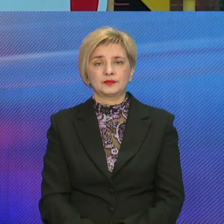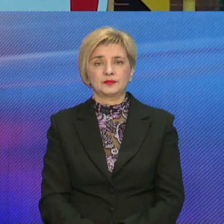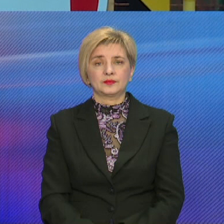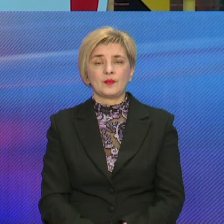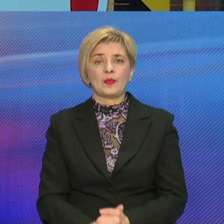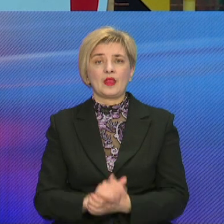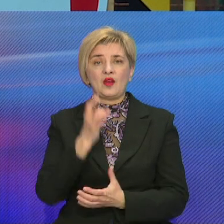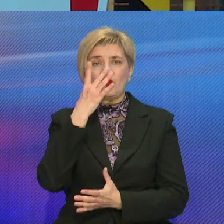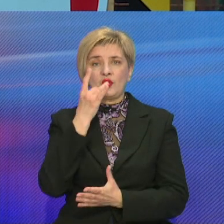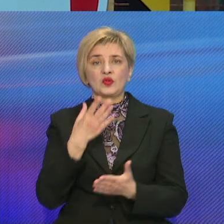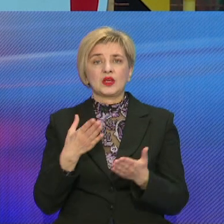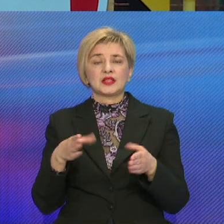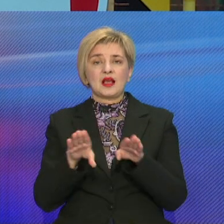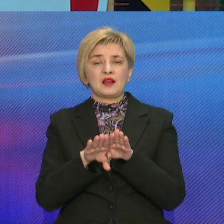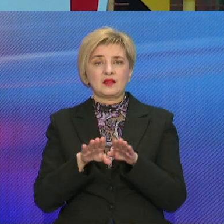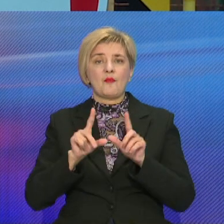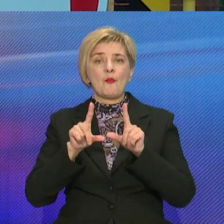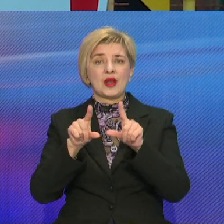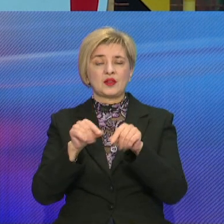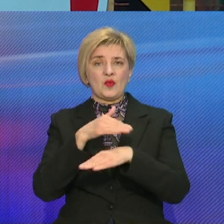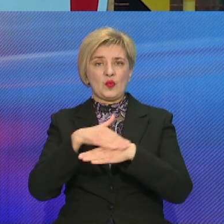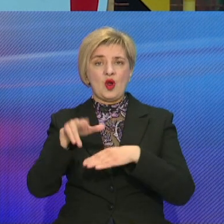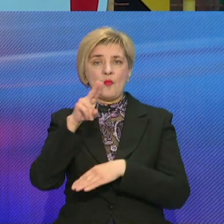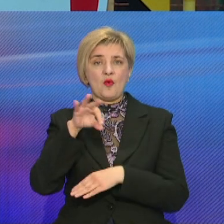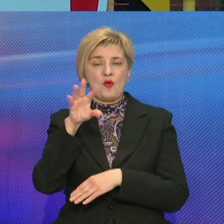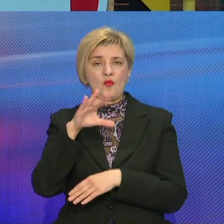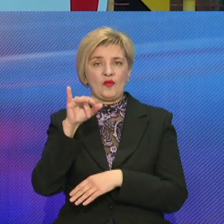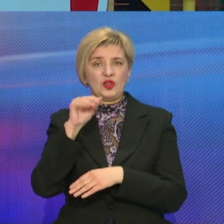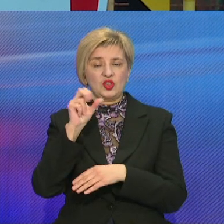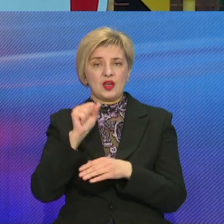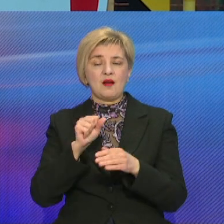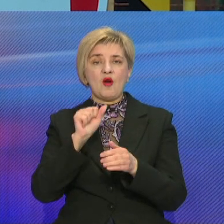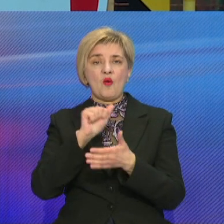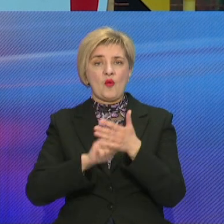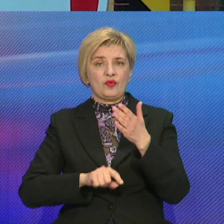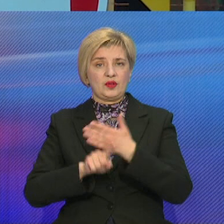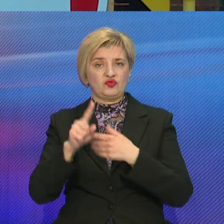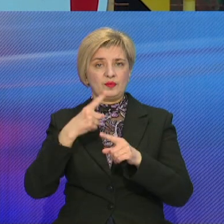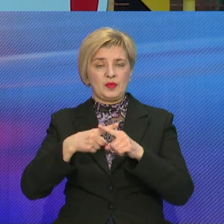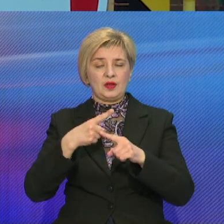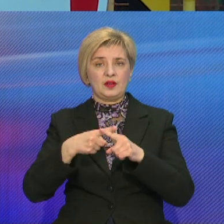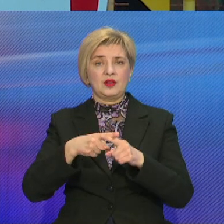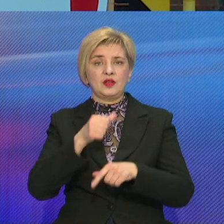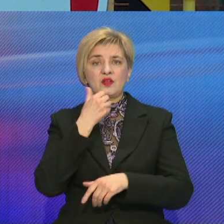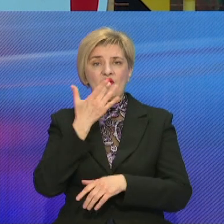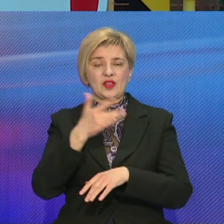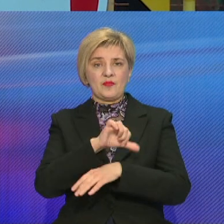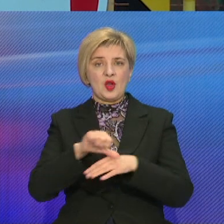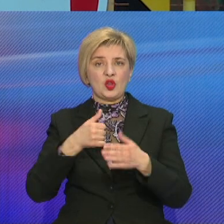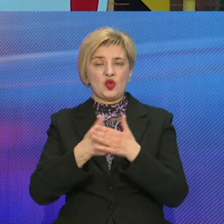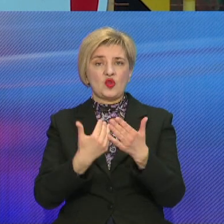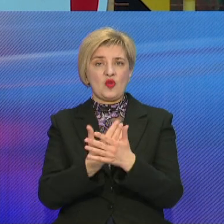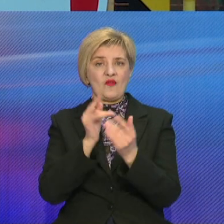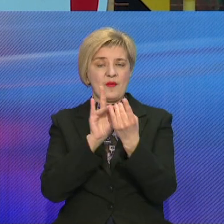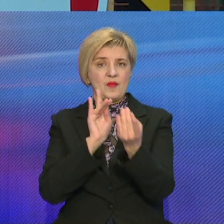У Гродні закритий проїзд по вулиці Поповича від скрижування з вулицею Совєтських пограничників до нового моста, який реконструюється.